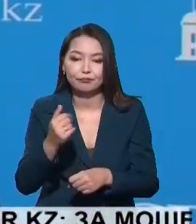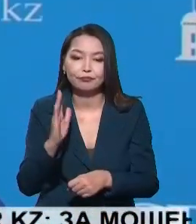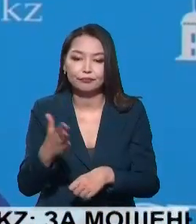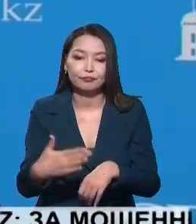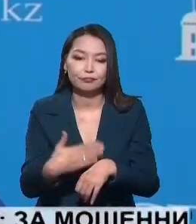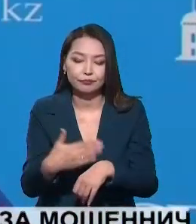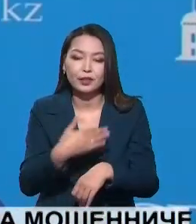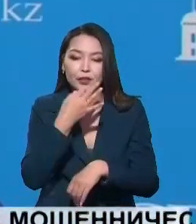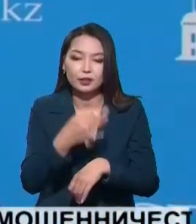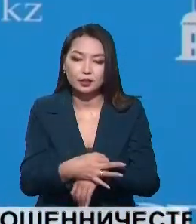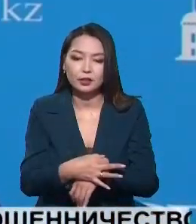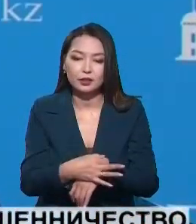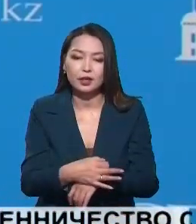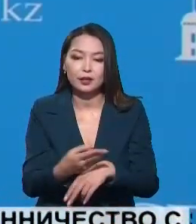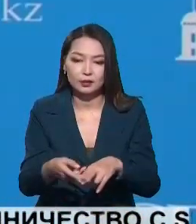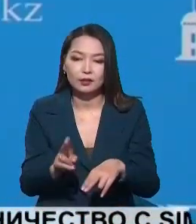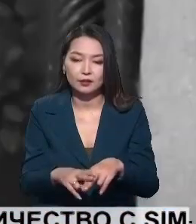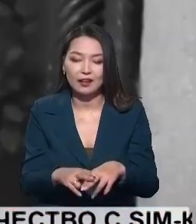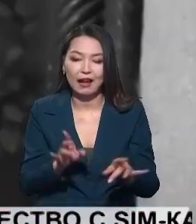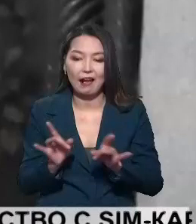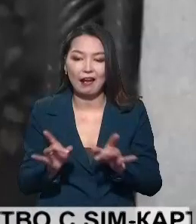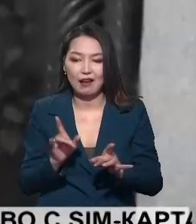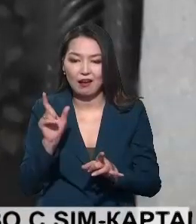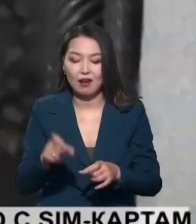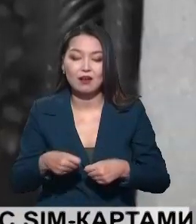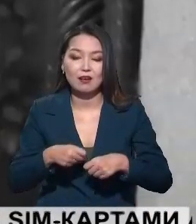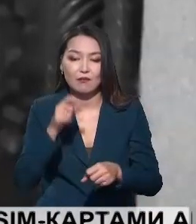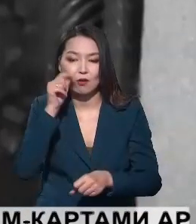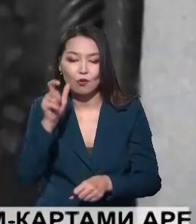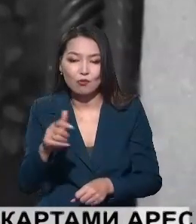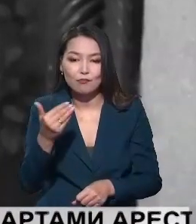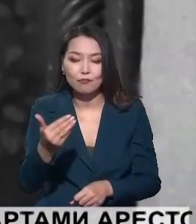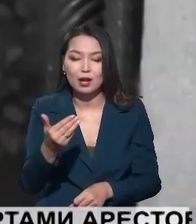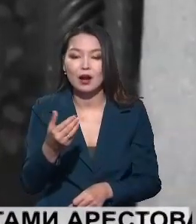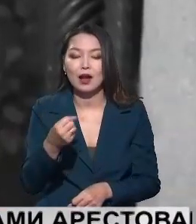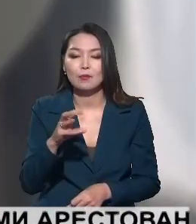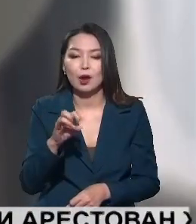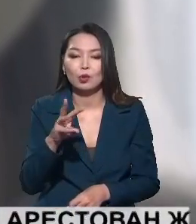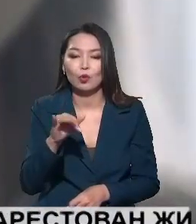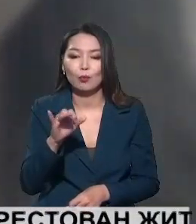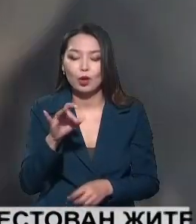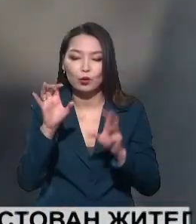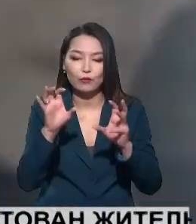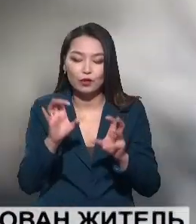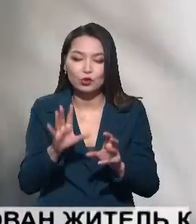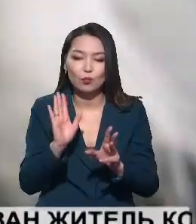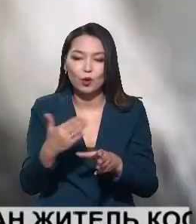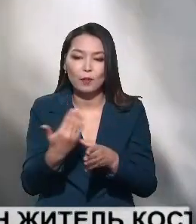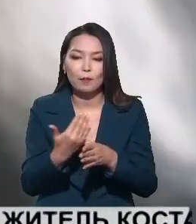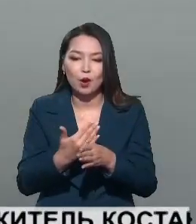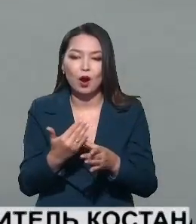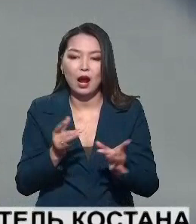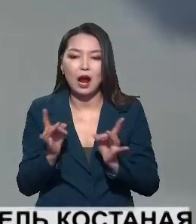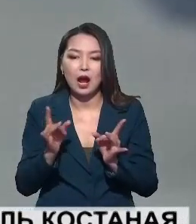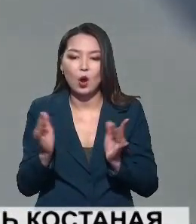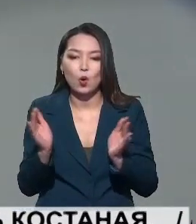собой ответственность данного агрессора в семье. По словам правозащитницы Айманы Умаровой, закон поможет снизить уровень агрессии в обществе,